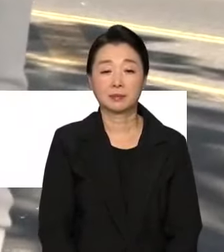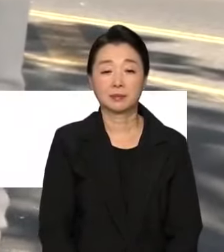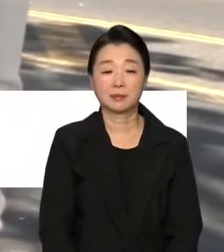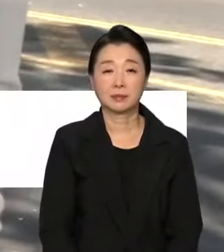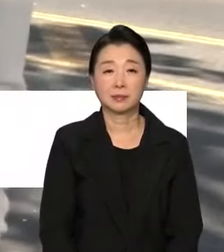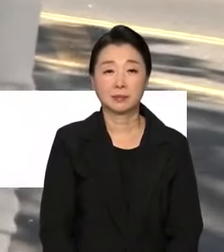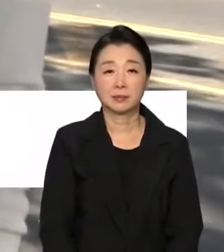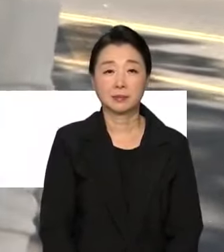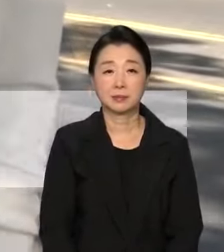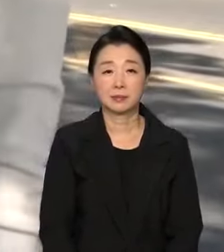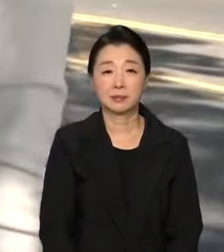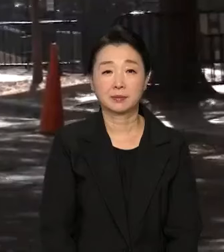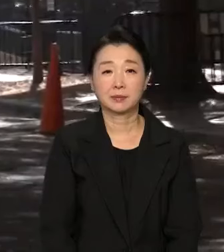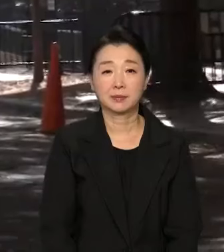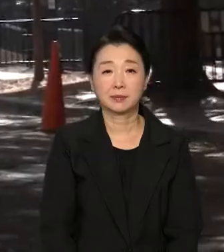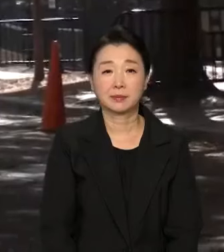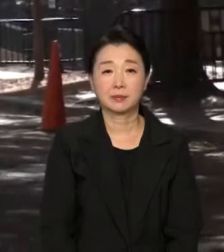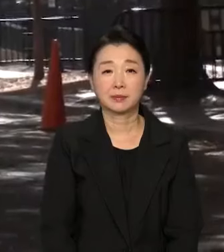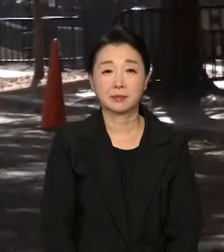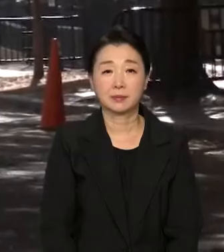people.